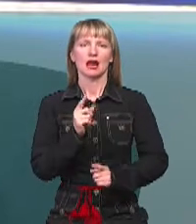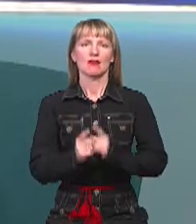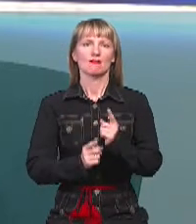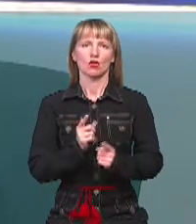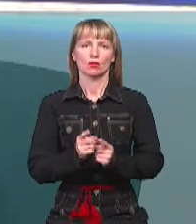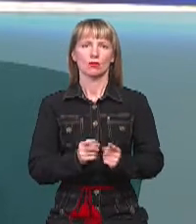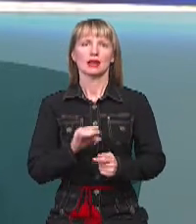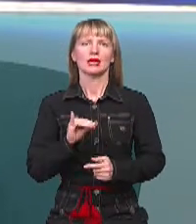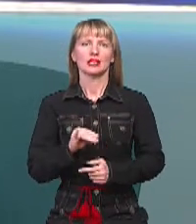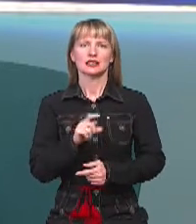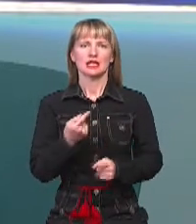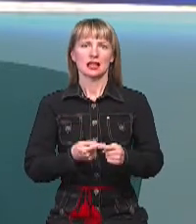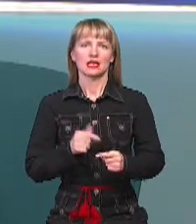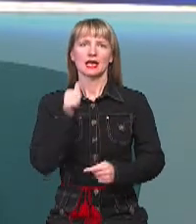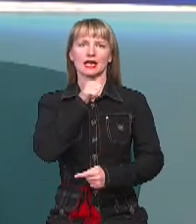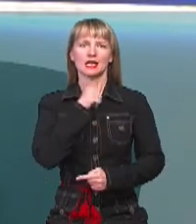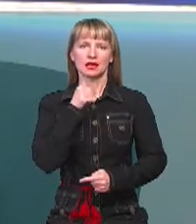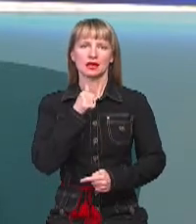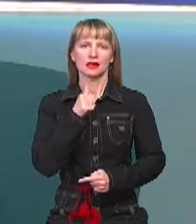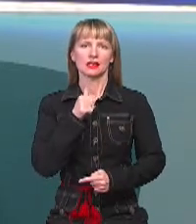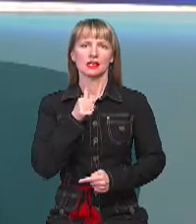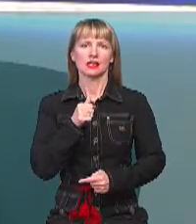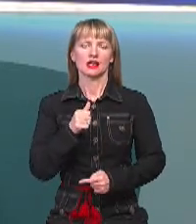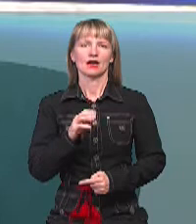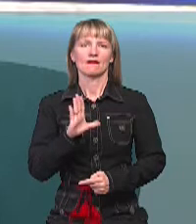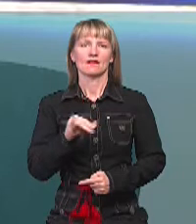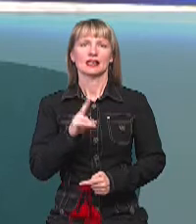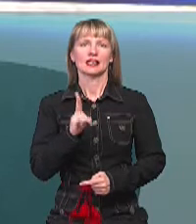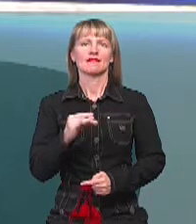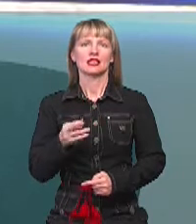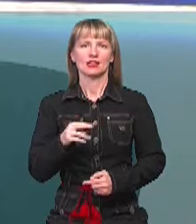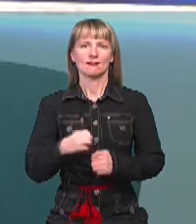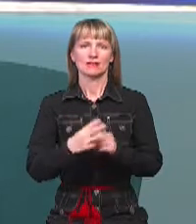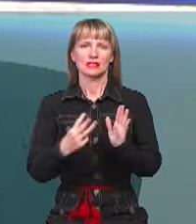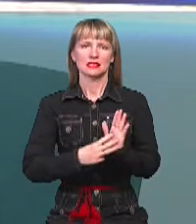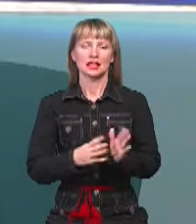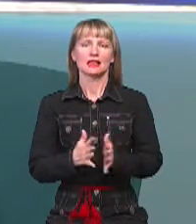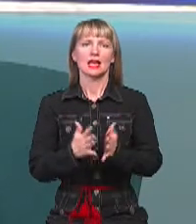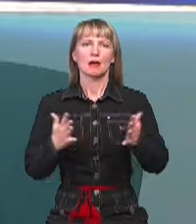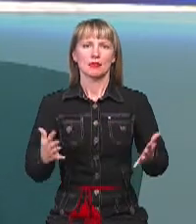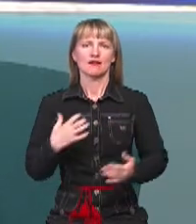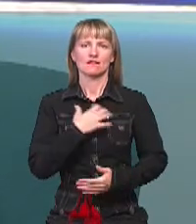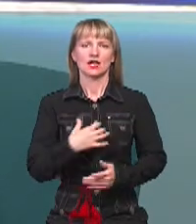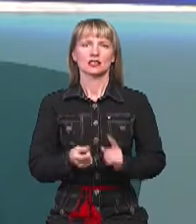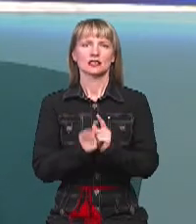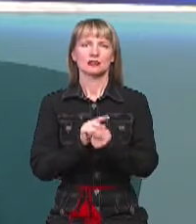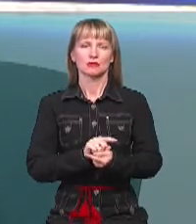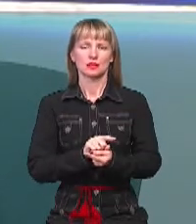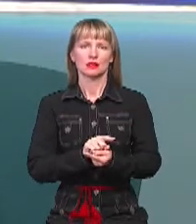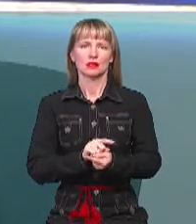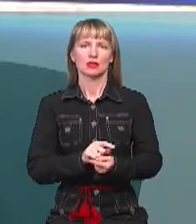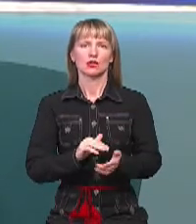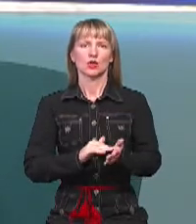І за цей рік від квітня 18-го найбільші радикальні зміни